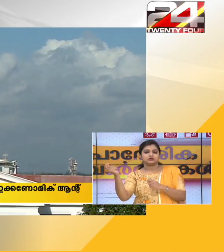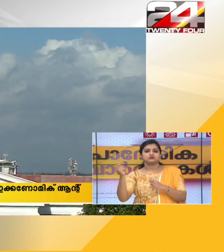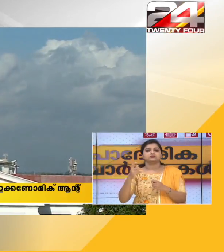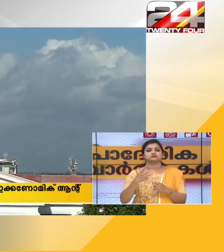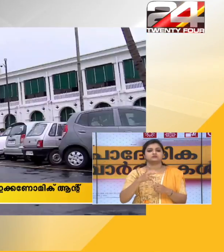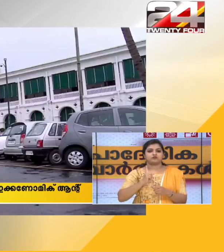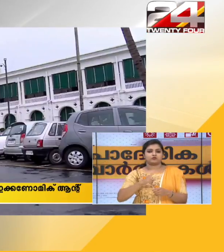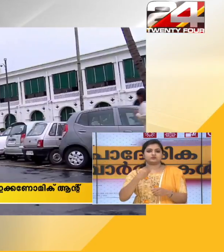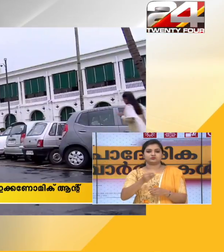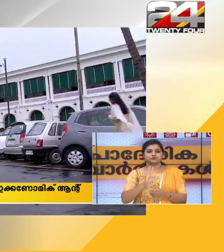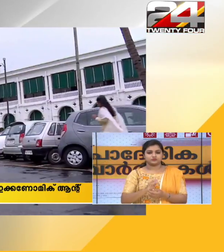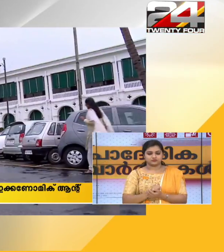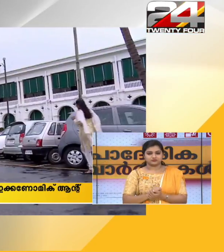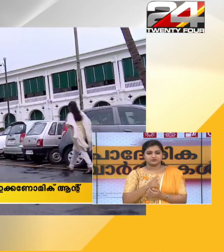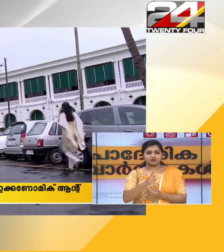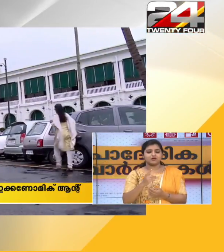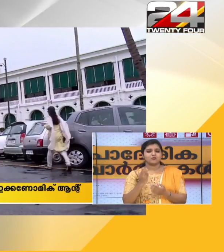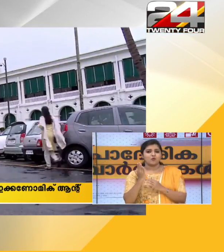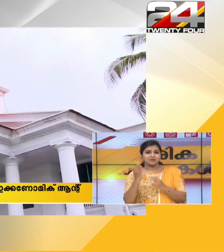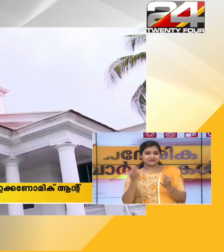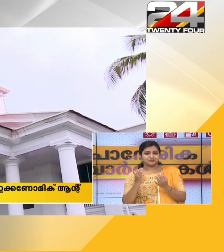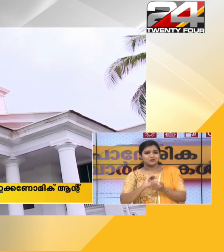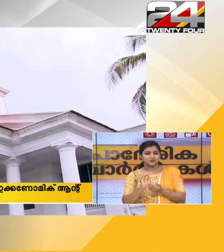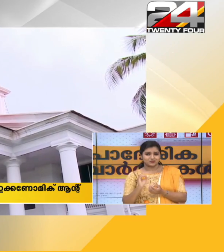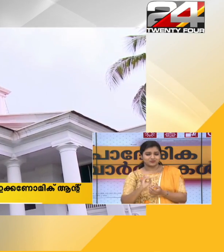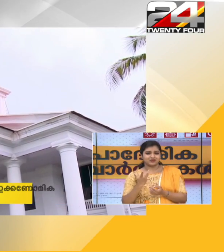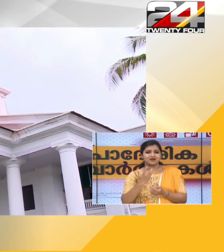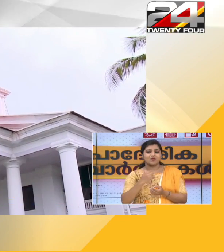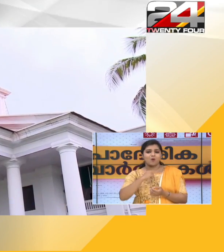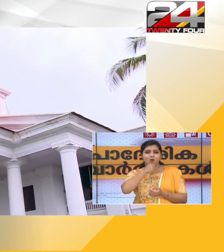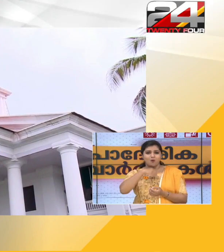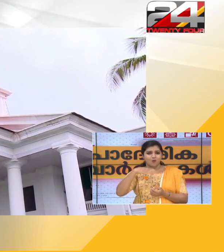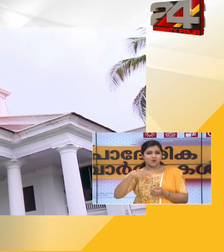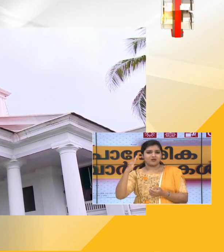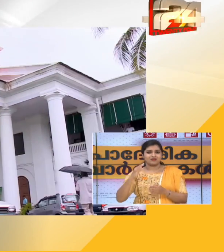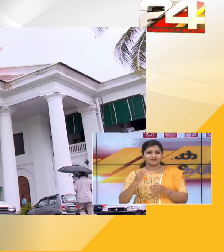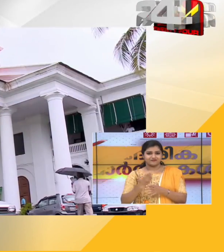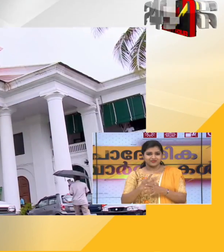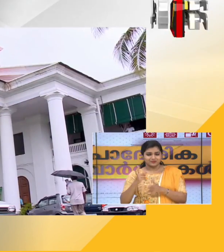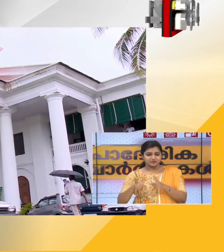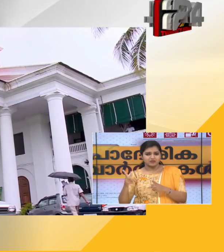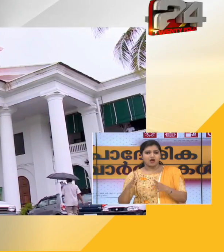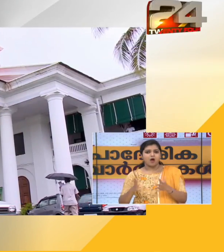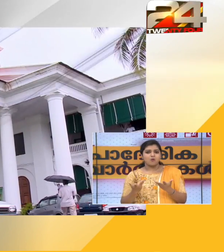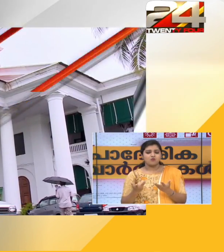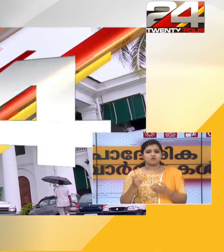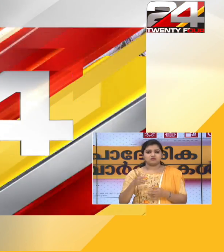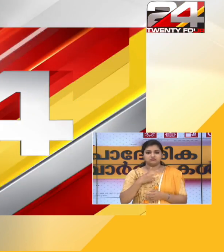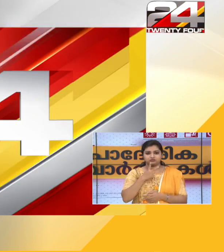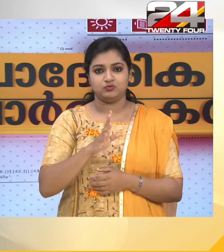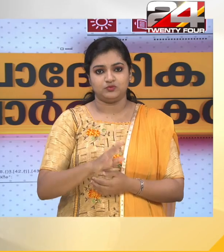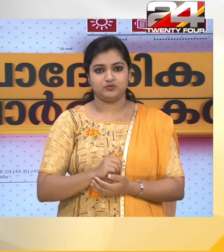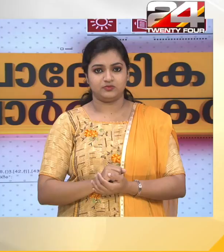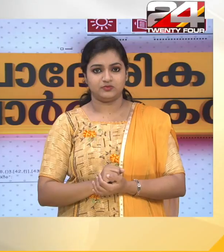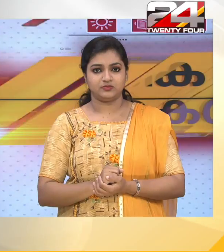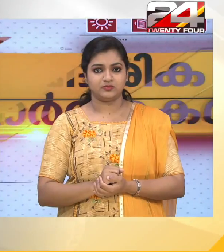ഫോൺ ഉപയോഗിക്കാത്ത മുതിർന്ന ജീവനക്കാർക്കുൾപ്പെടെ വിവരശേഖരണം വെല്ലുവിളിയാകുമെന്നാണ് ഉദ്യോഗസ്ഥരുടെ വാദം. 24 കോട്ടയം.